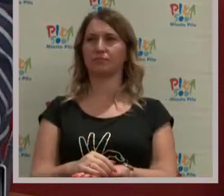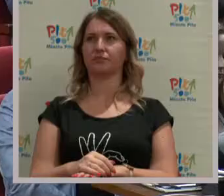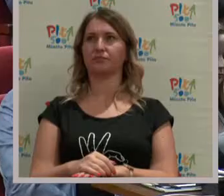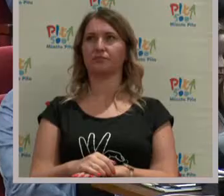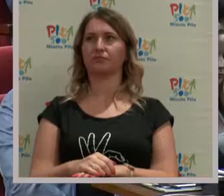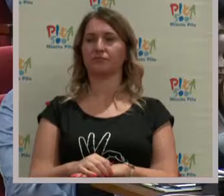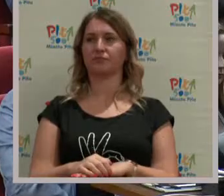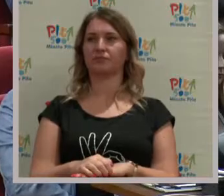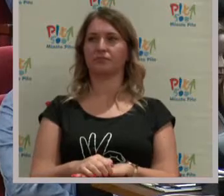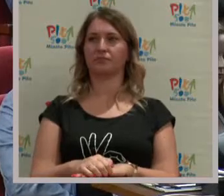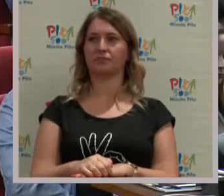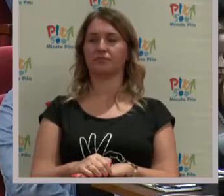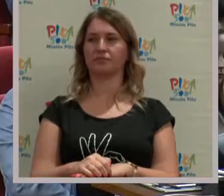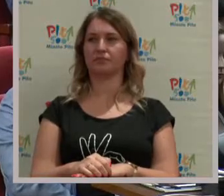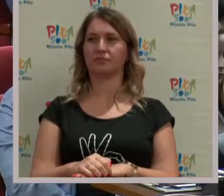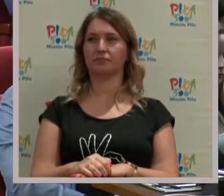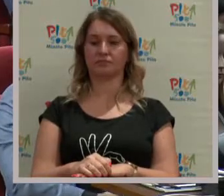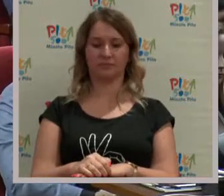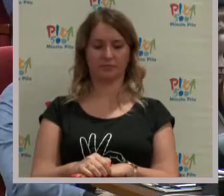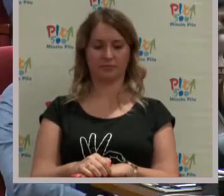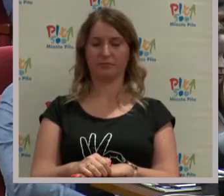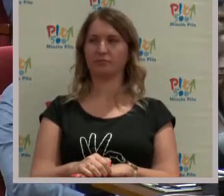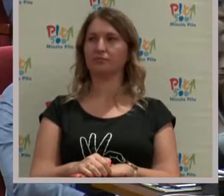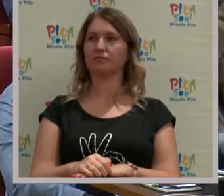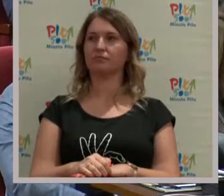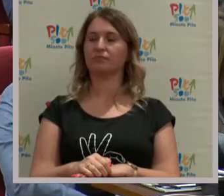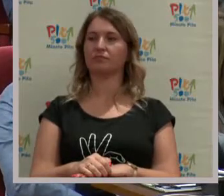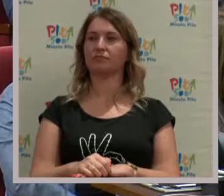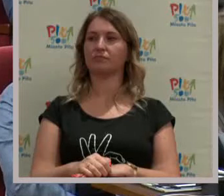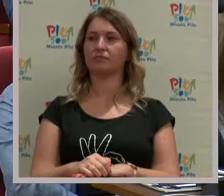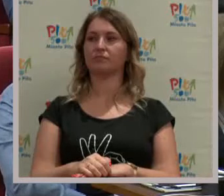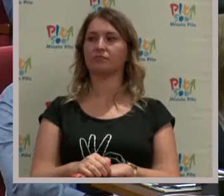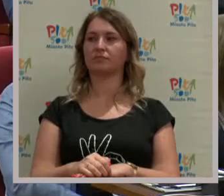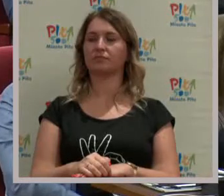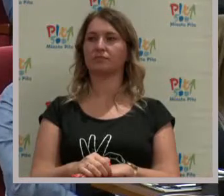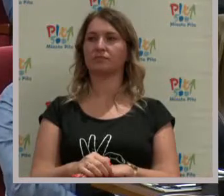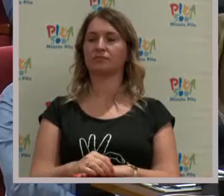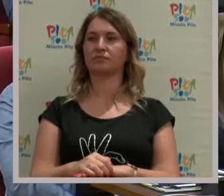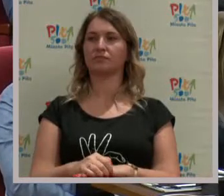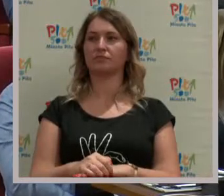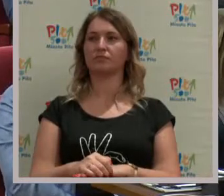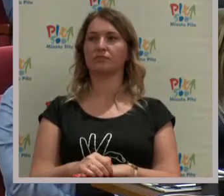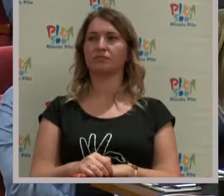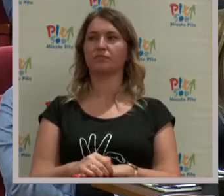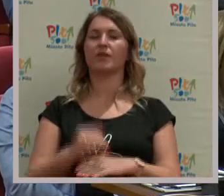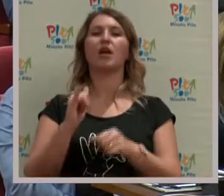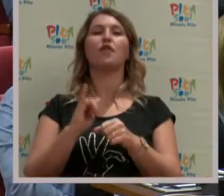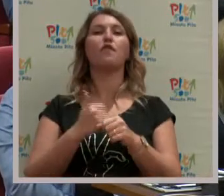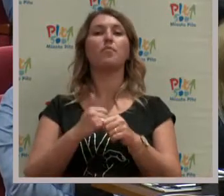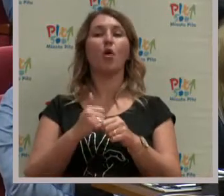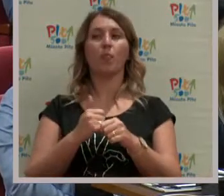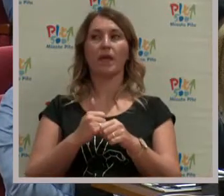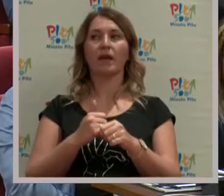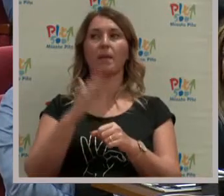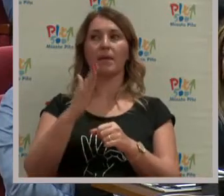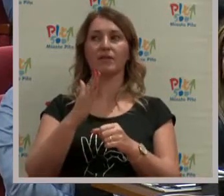przesunięcie terminu otrzymania dotacji w związku z tym że jesteśmy w tej chwili na etapie już odbiorów i w piątek z tego co pamiętam